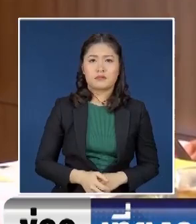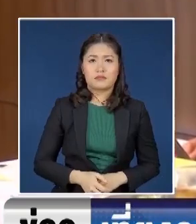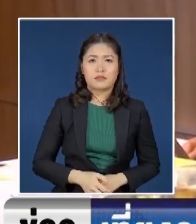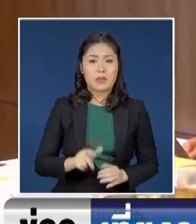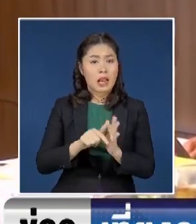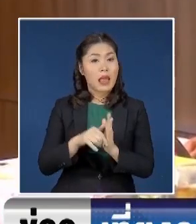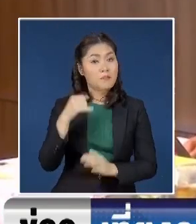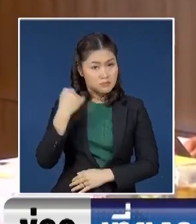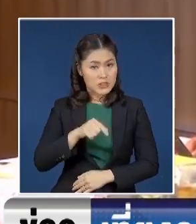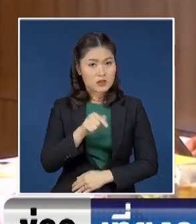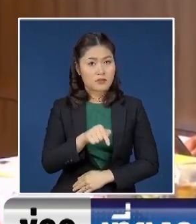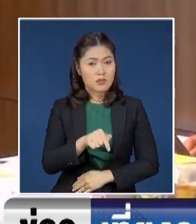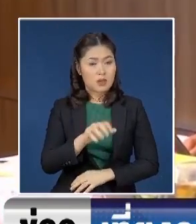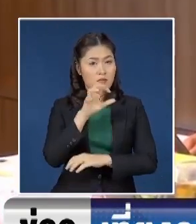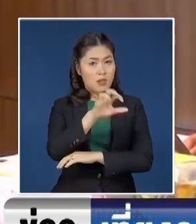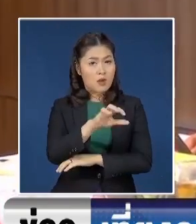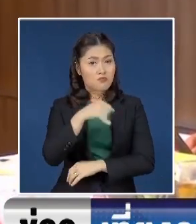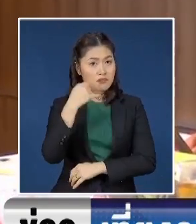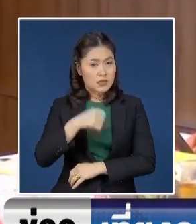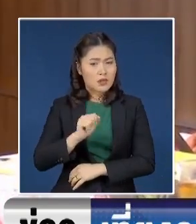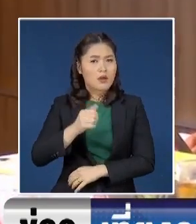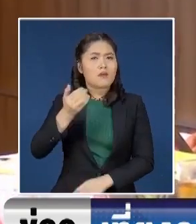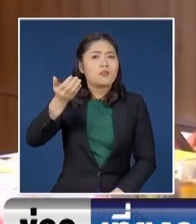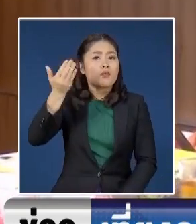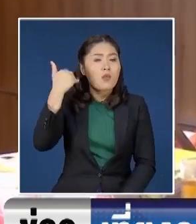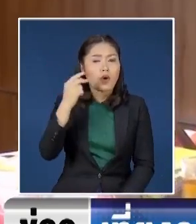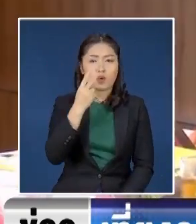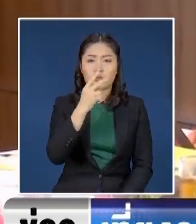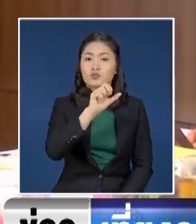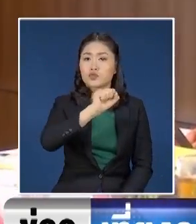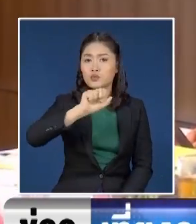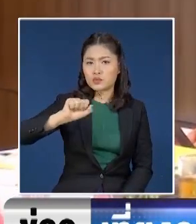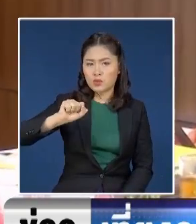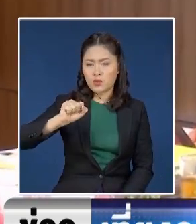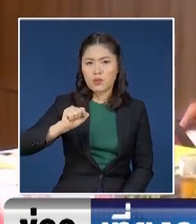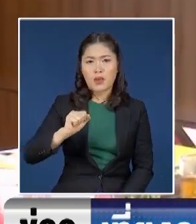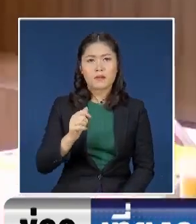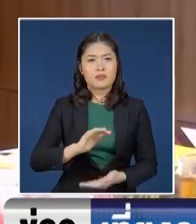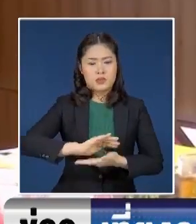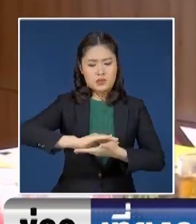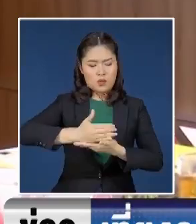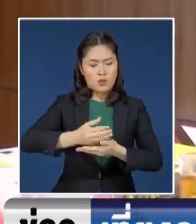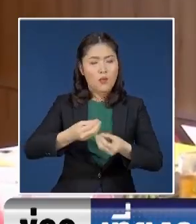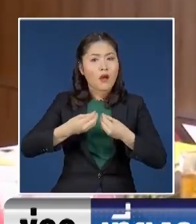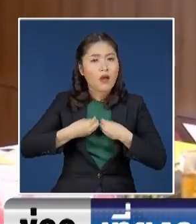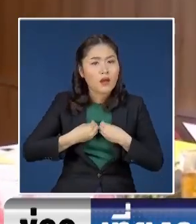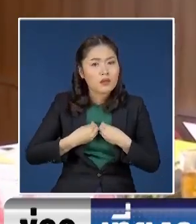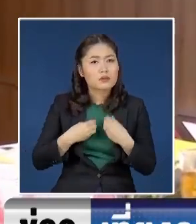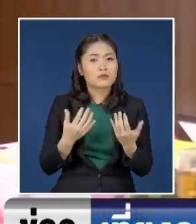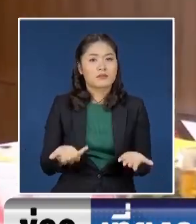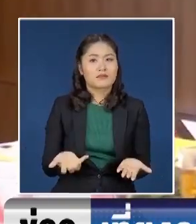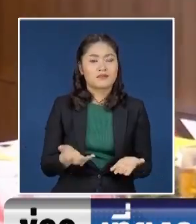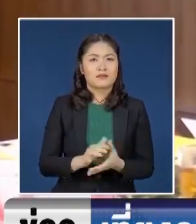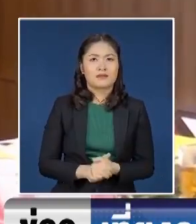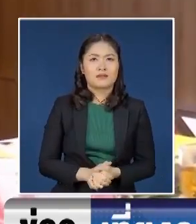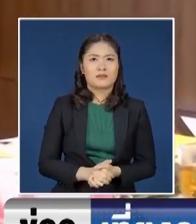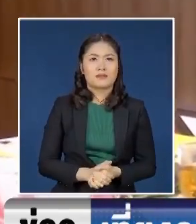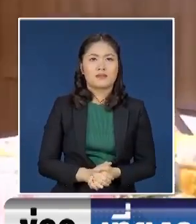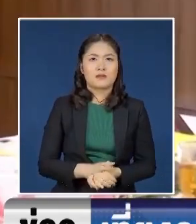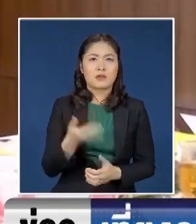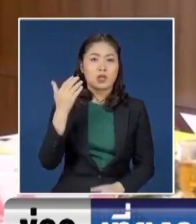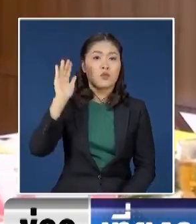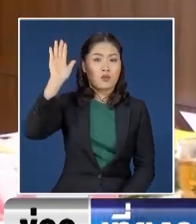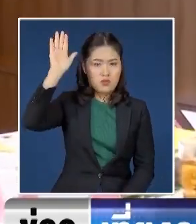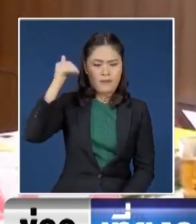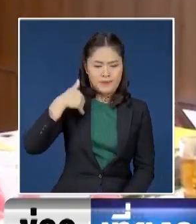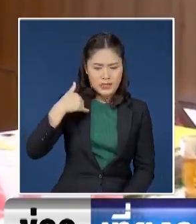าเปิดดูที่ข้อบังคับ ไม่ดูแล้วครับสมัยก่อนนี่สสก็ยังให้โน้ตบุ๊กกันเลยนะครับ ผมยังไม่ได้ คือขยี้แล้วนะผมยกมือ